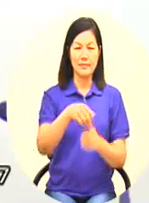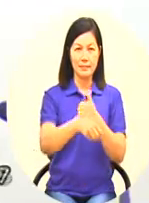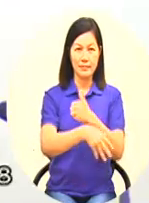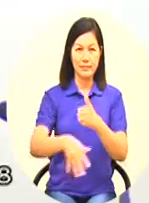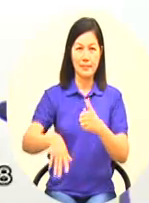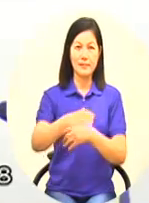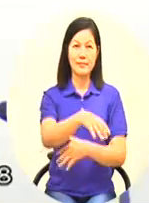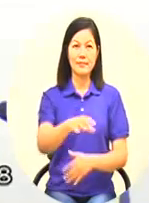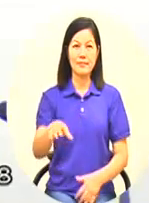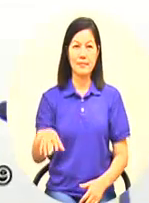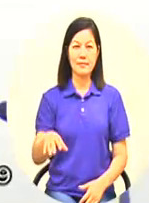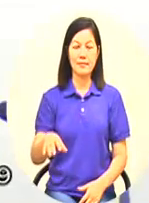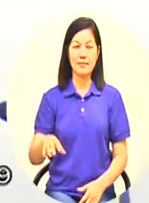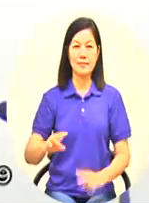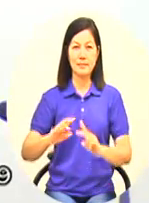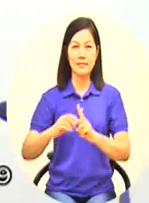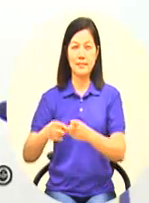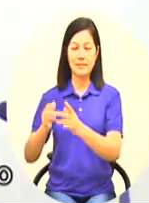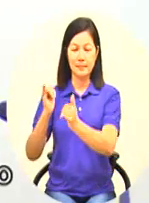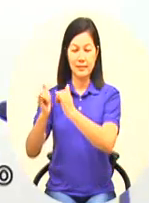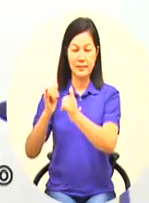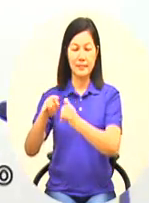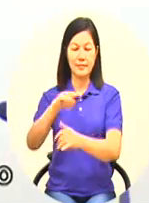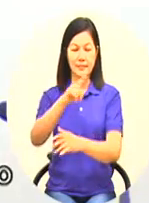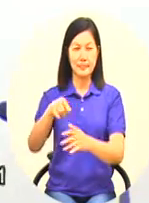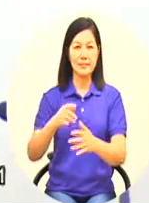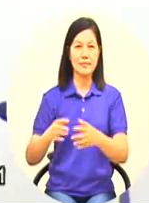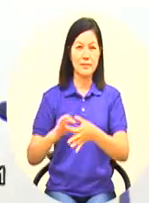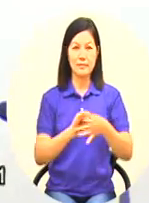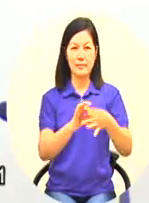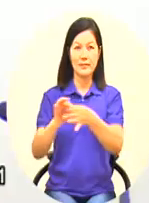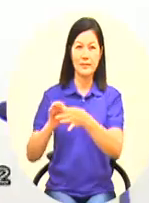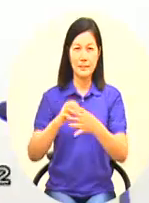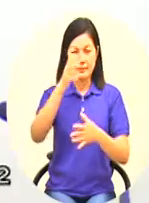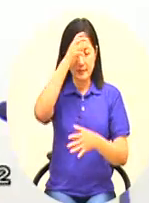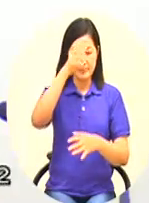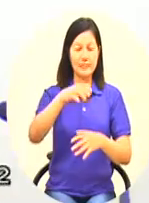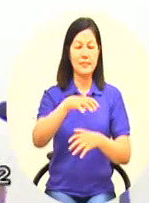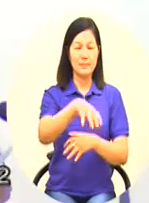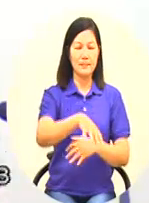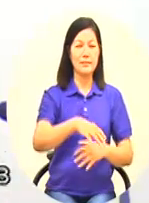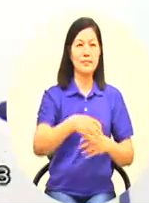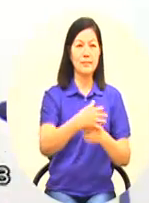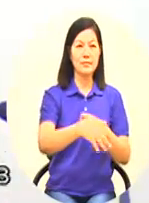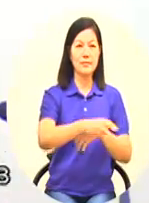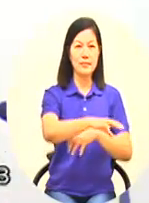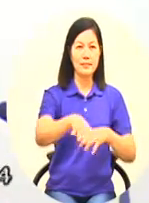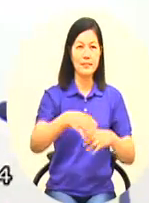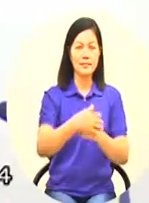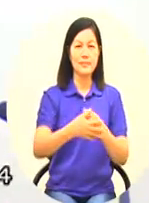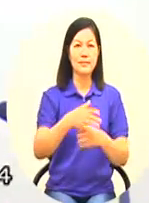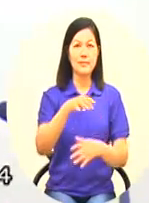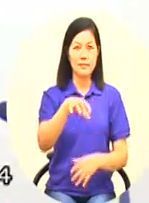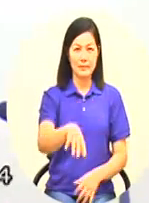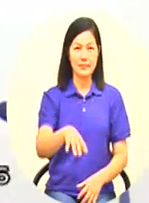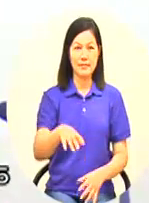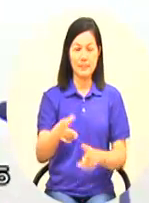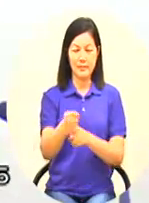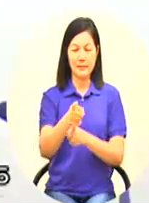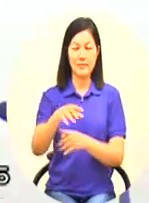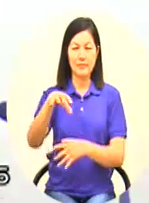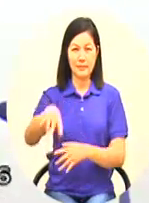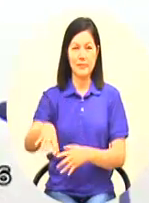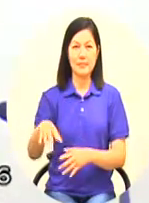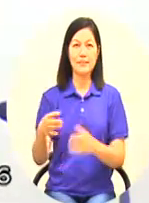我们市民的这个基层切身关系，警察局、环保局，还有我们消防局、卫生